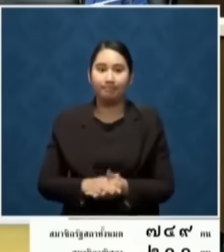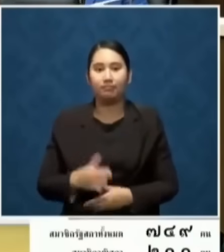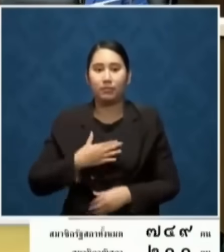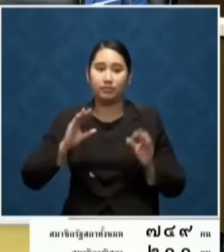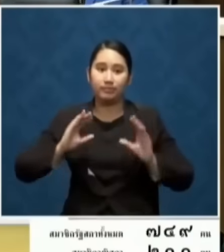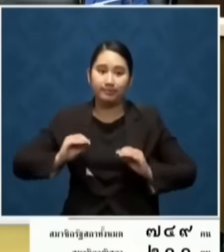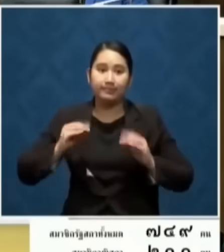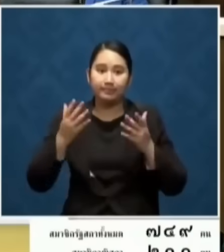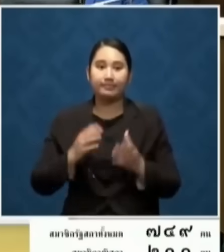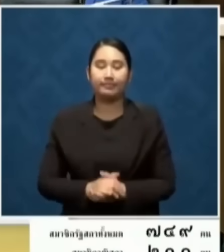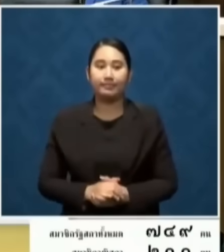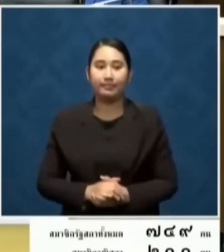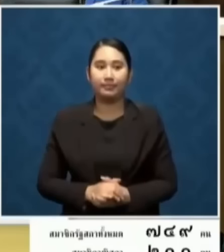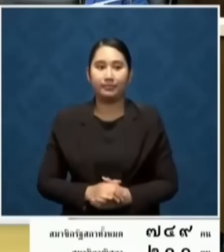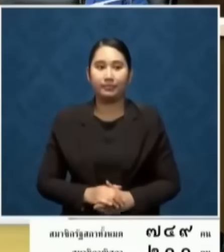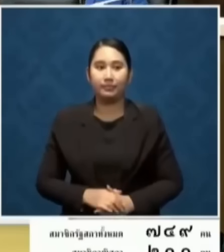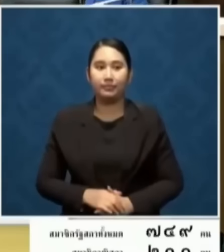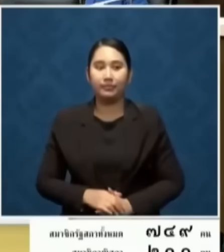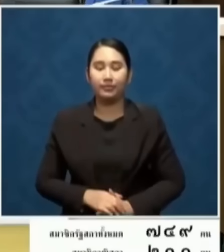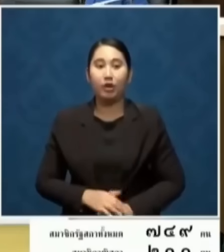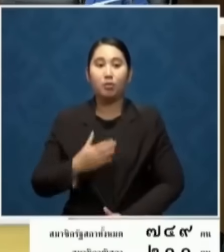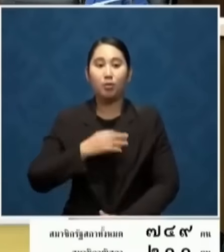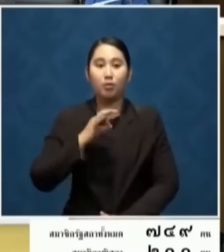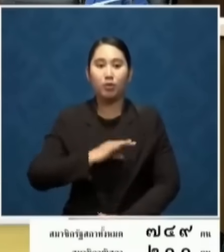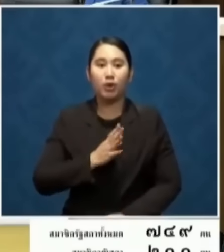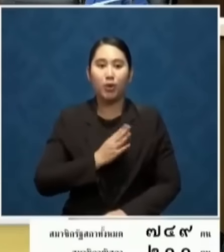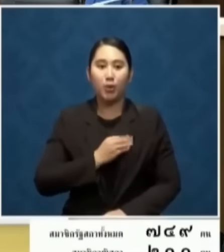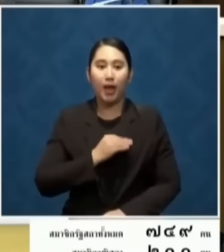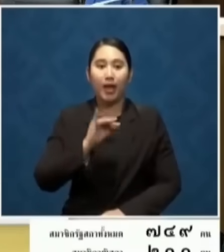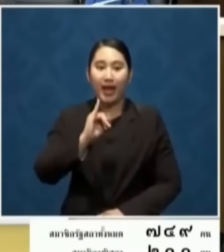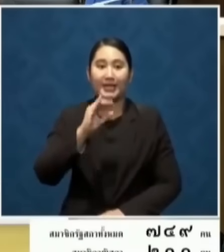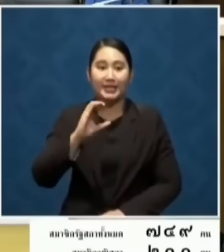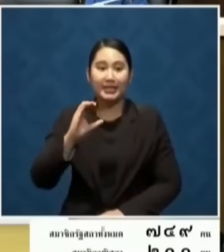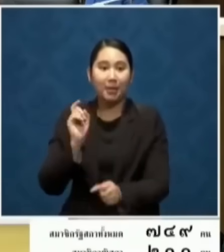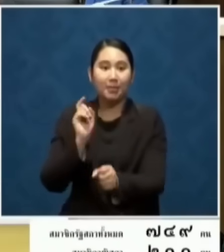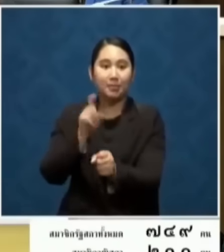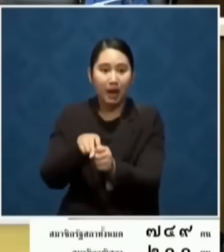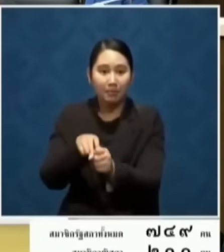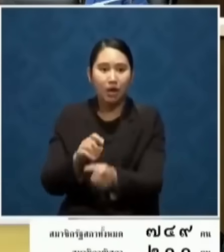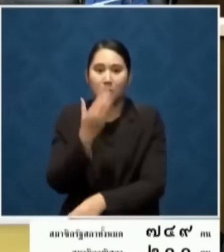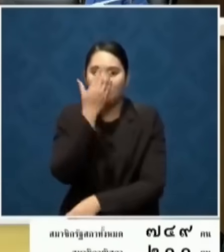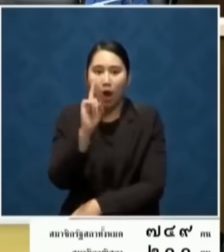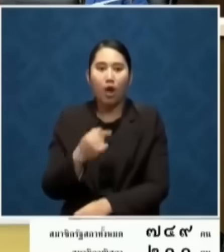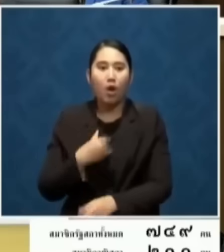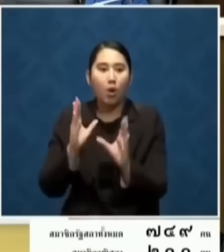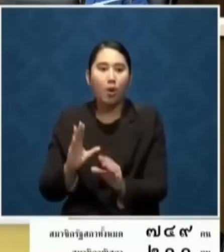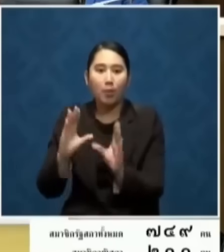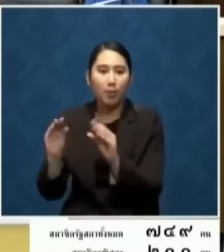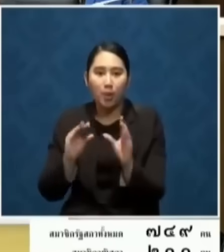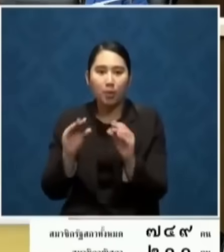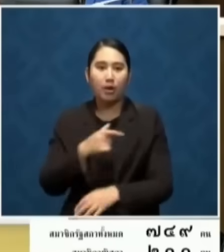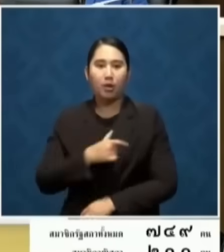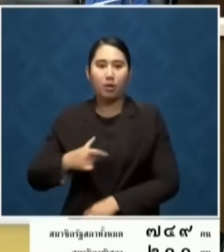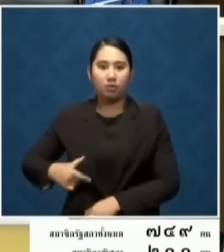พื่อนบ้านที่มีปัญหาการนำยาเสพติดเข้ามาตั้งแต่ต้นน้ำกลางน้ำและปลายน้ำซึ่งจะเป็นเรื่องที่พรรคร่วมจั